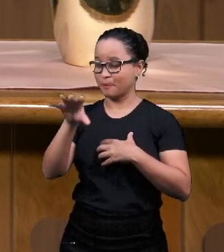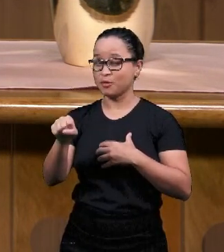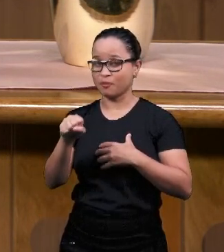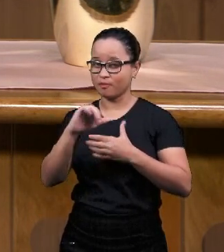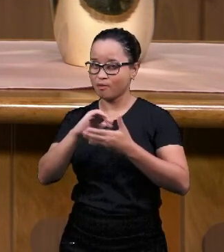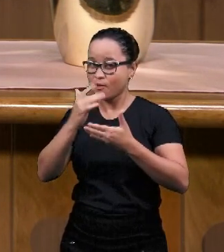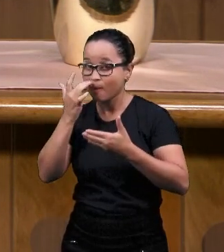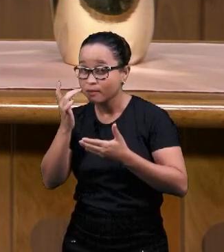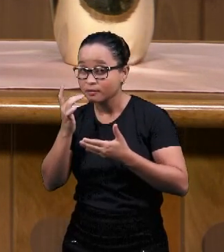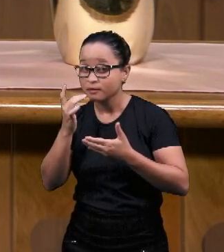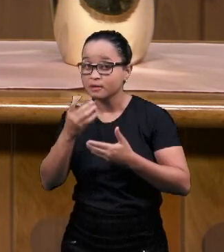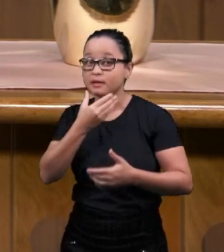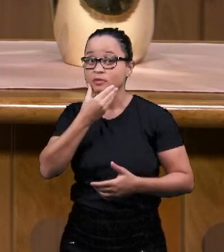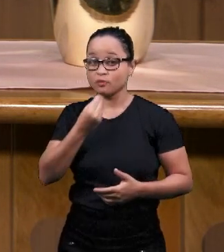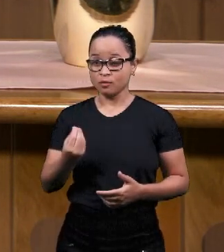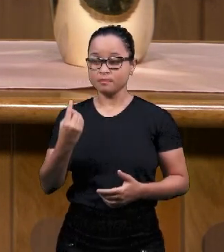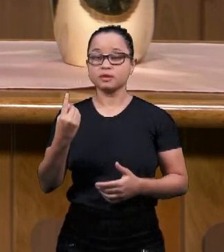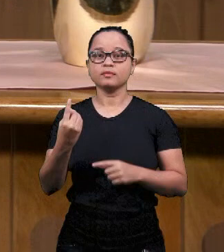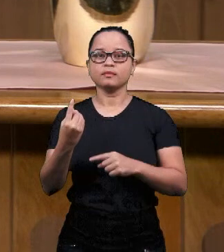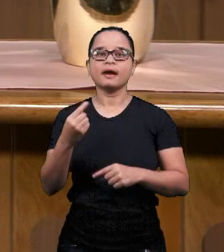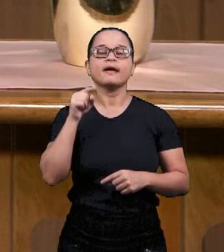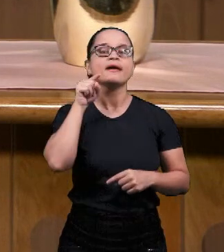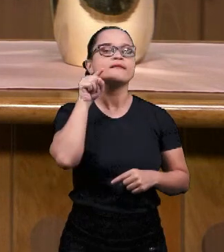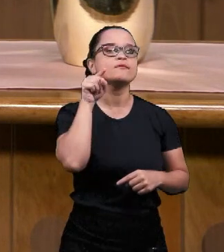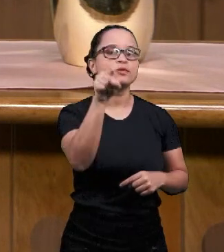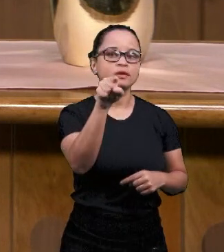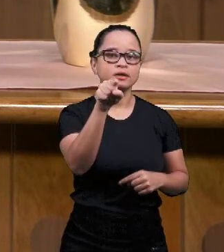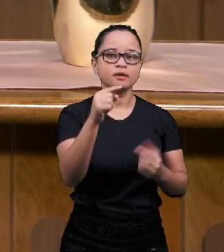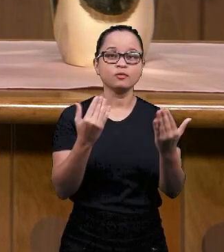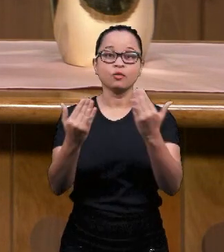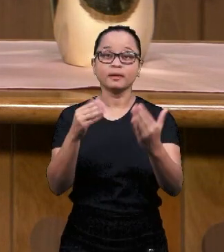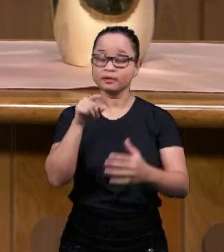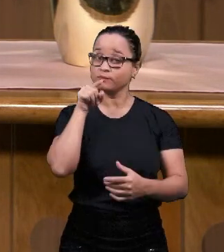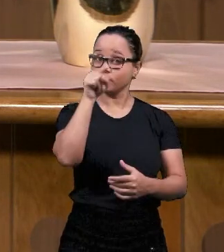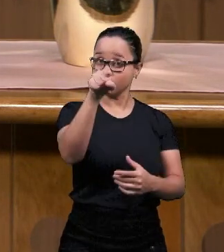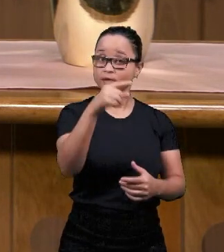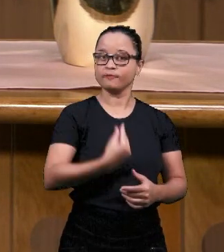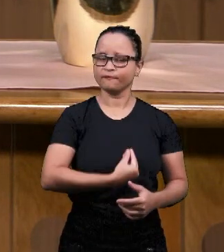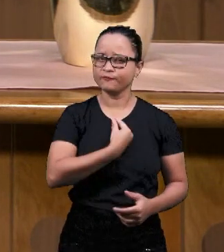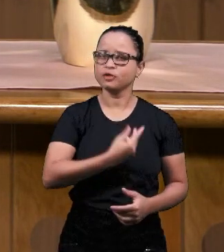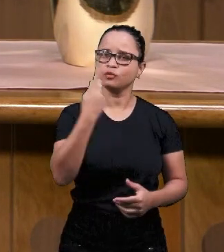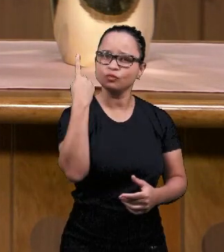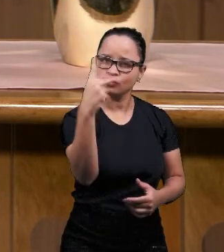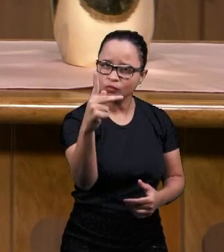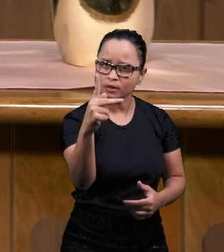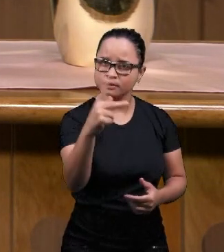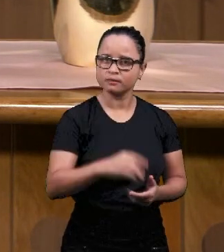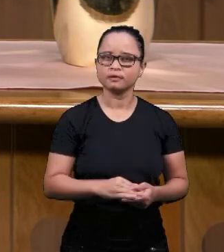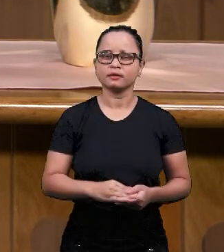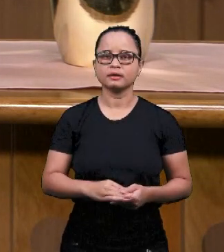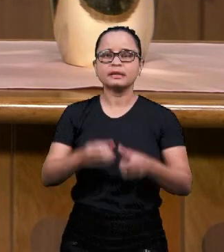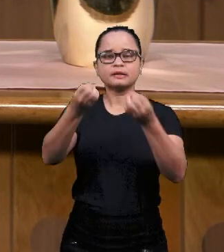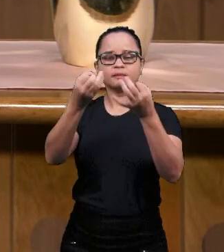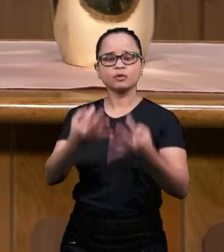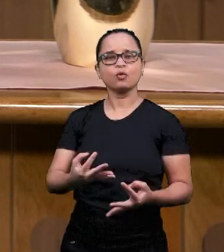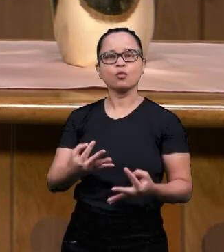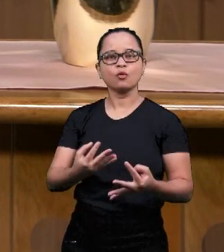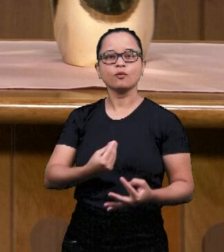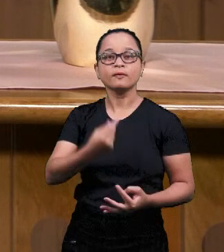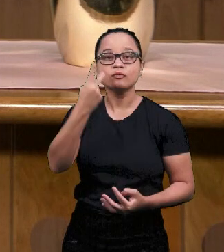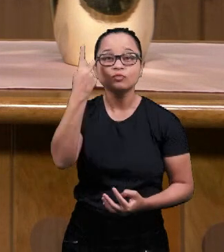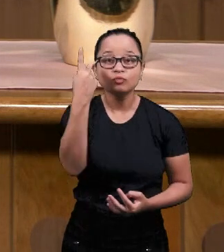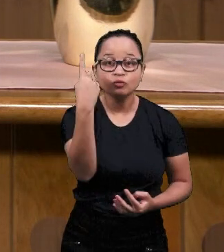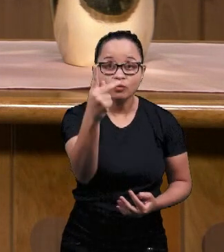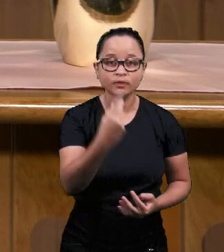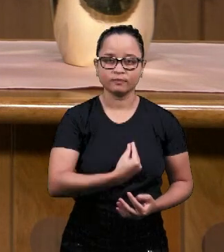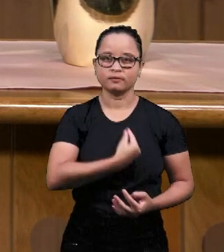сокровищем. Это человек, о котором Иисус сказал, это ты. Он сказал о твоей жизни, о